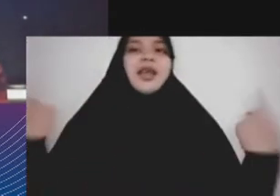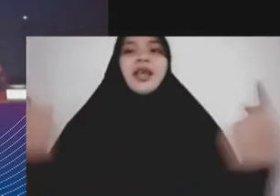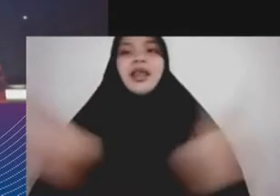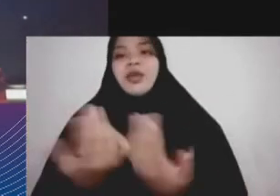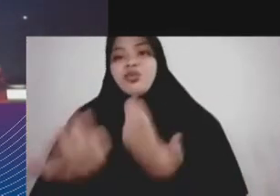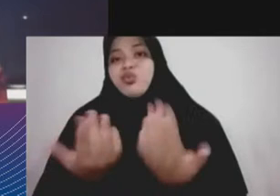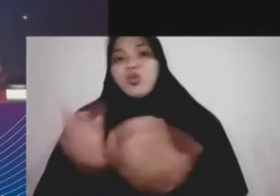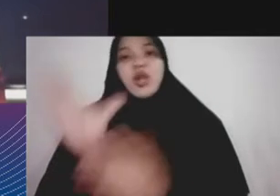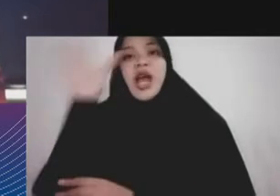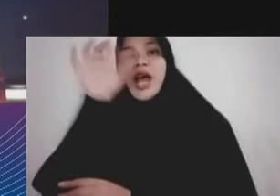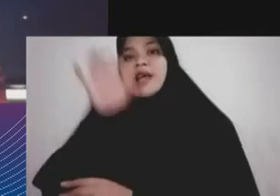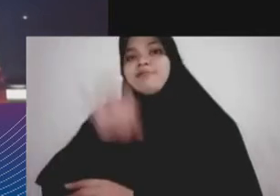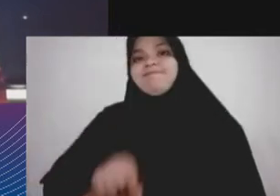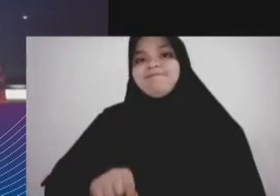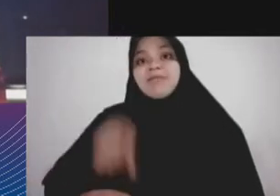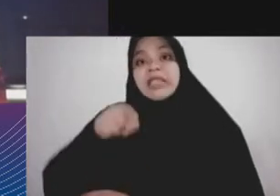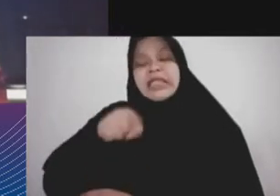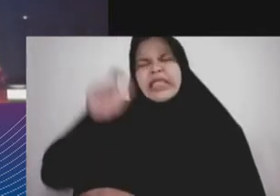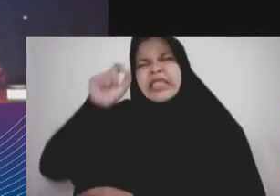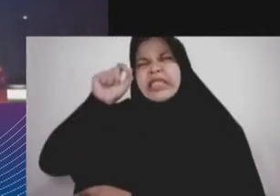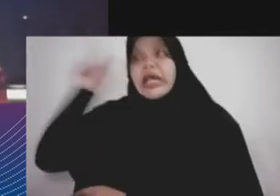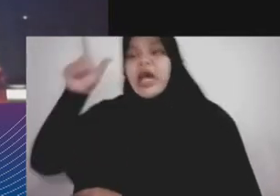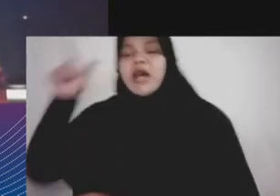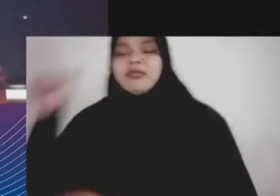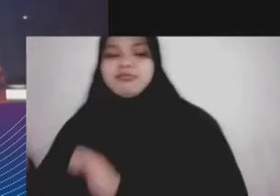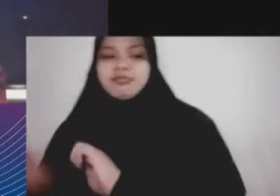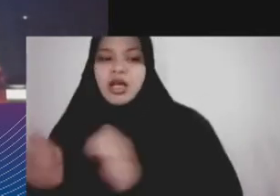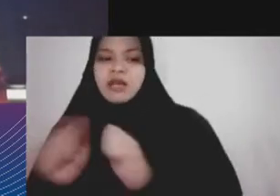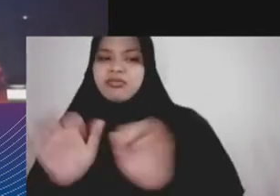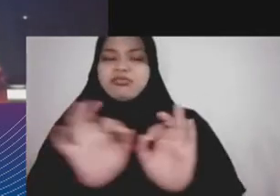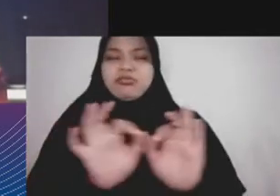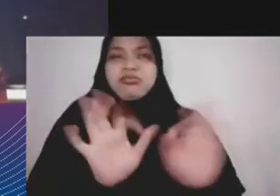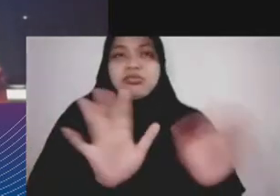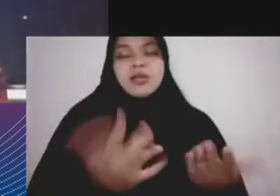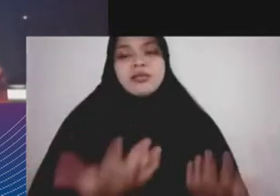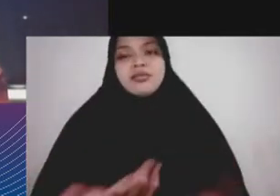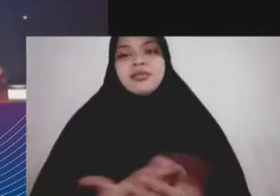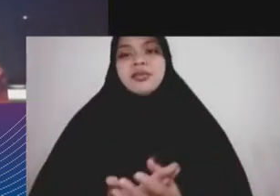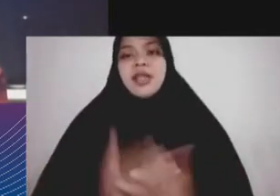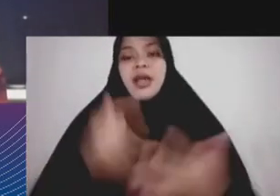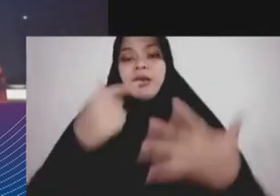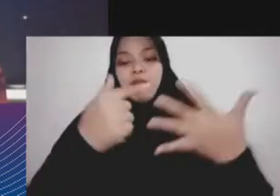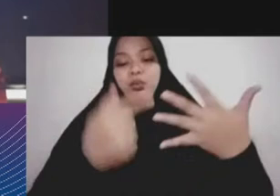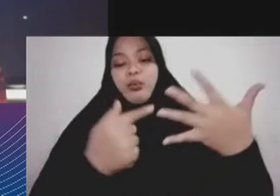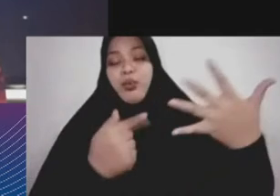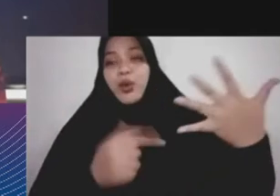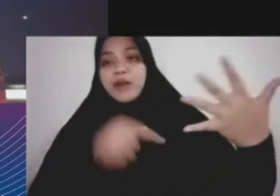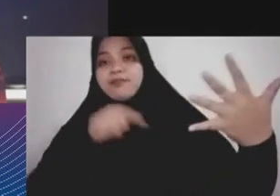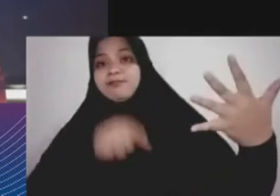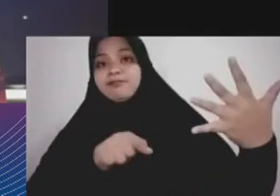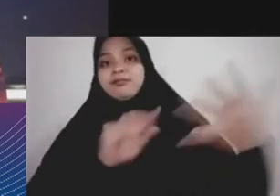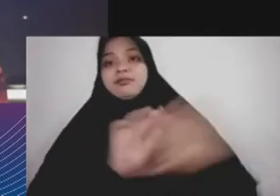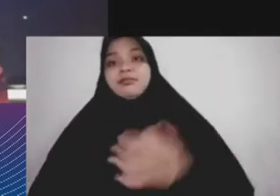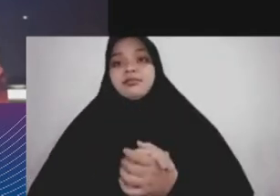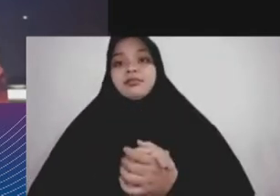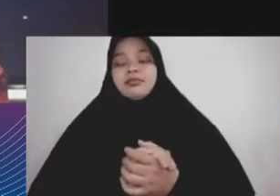ini kesadarannya, problematikanya berubah. Nah, poin-poin yang